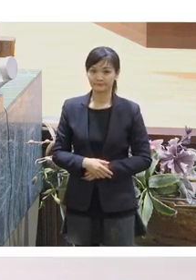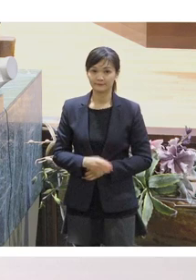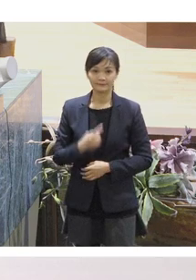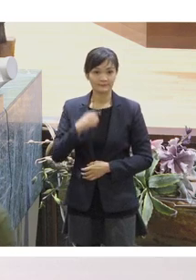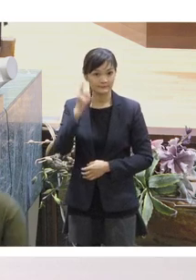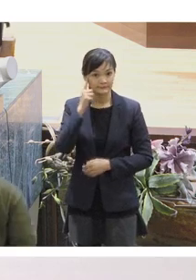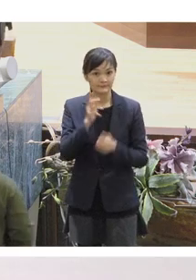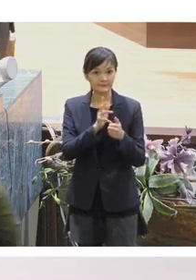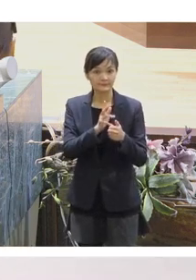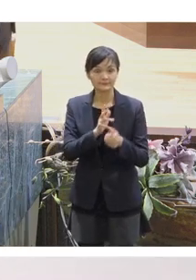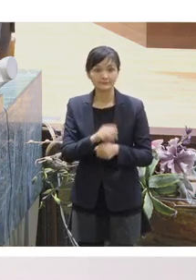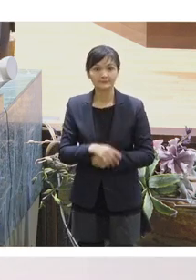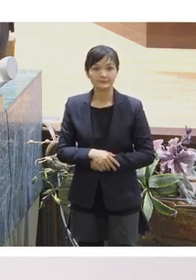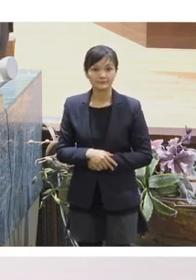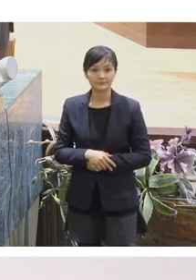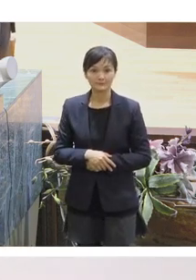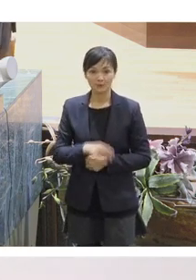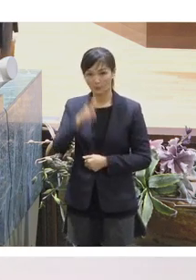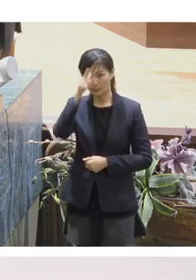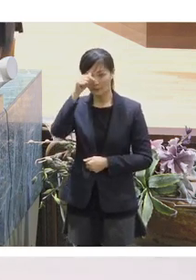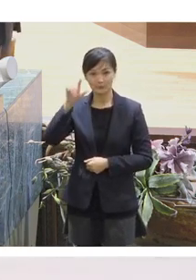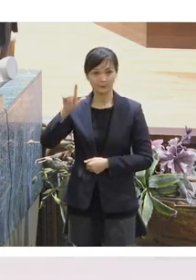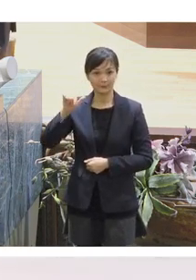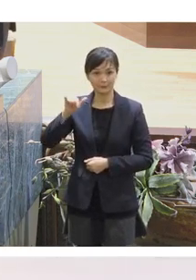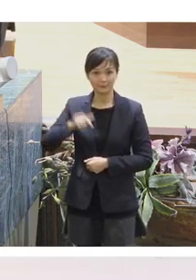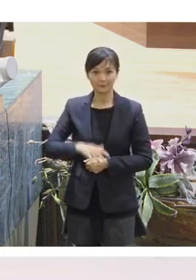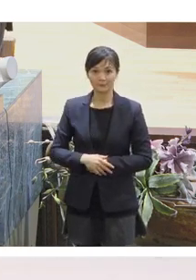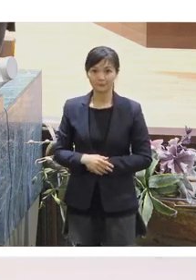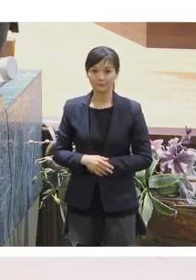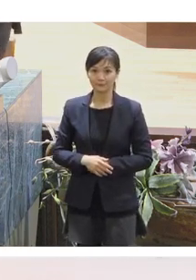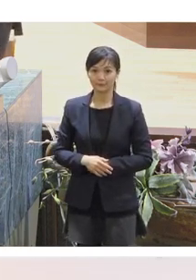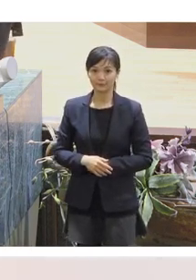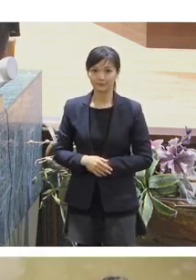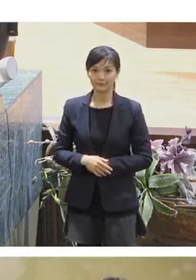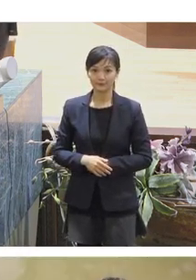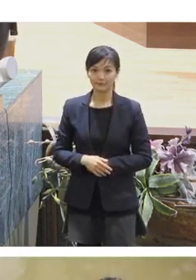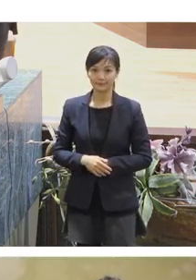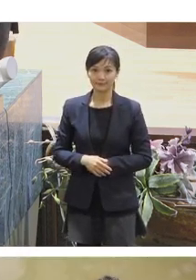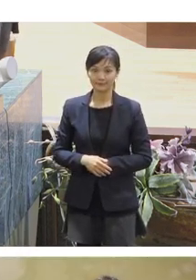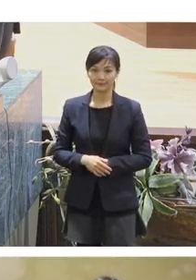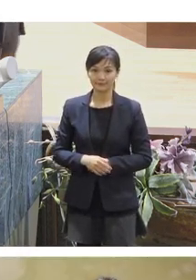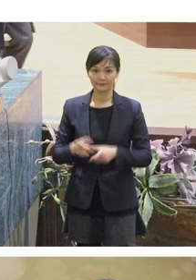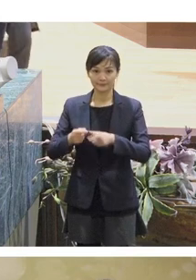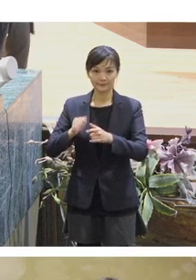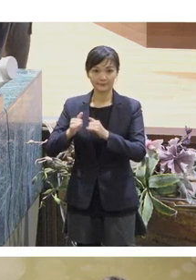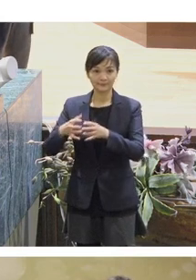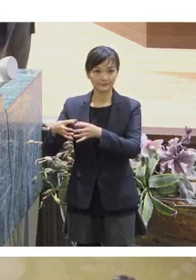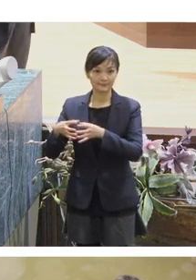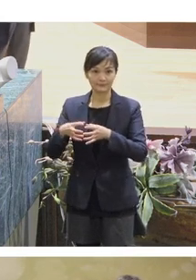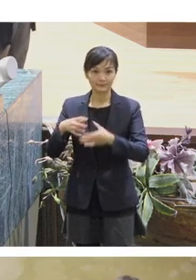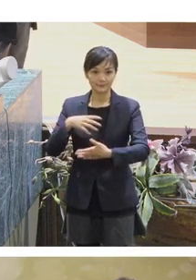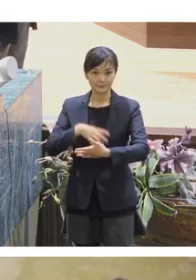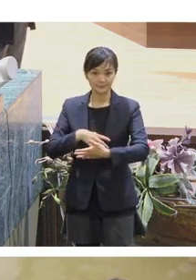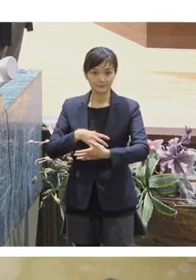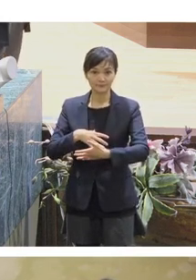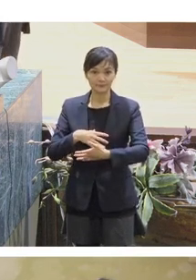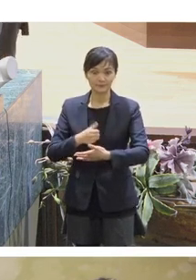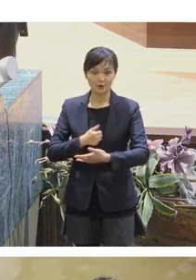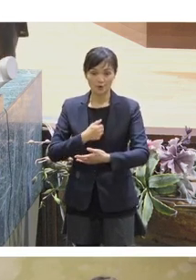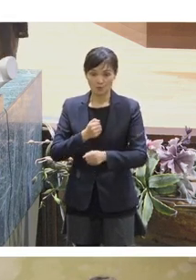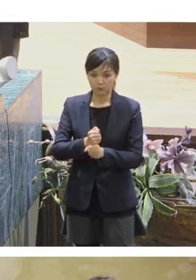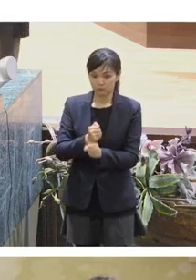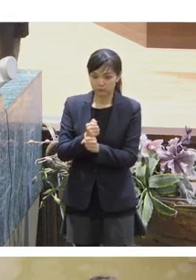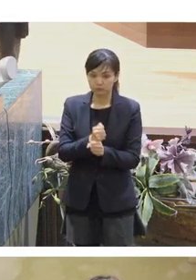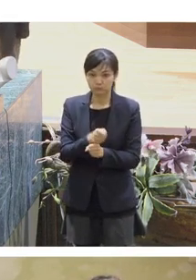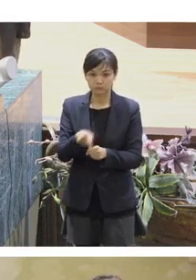想问，借这个问题问一下洪焕章老师，就是在其实在公民团体里面要做这个事情，